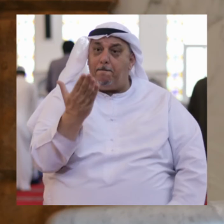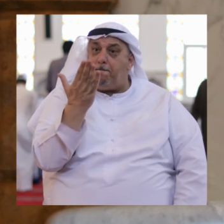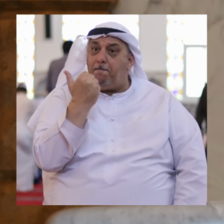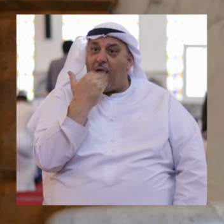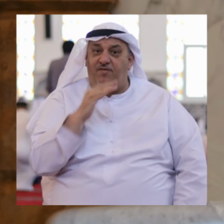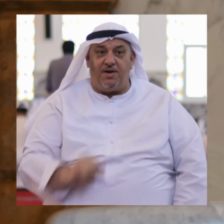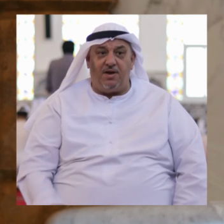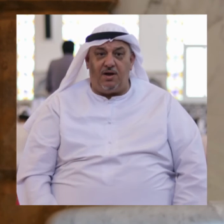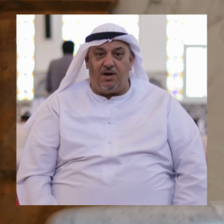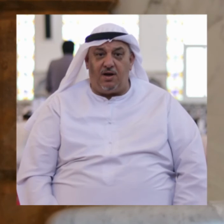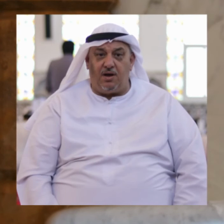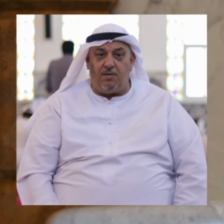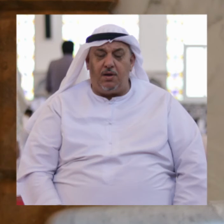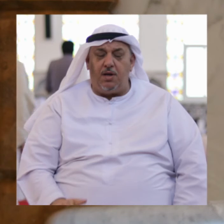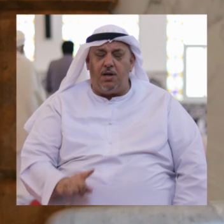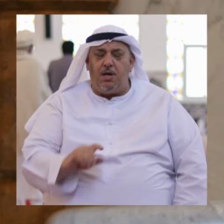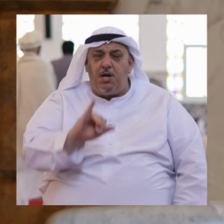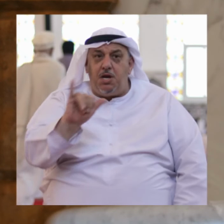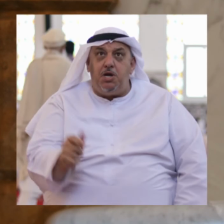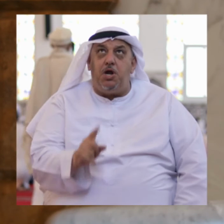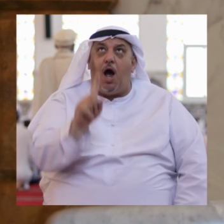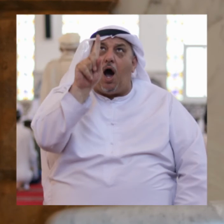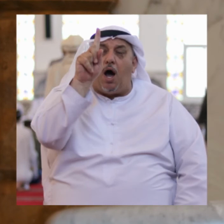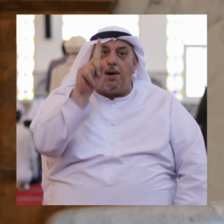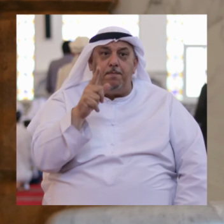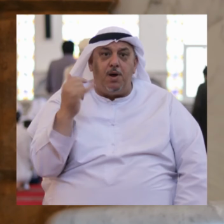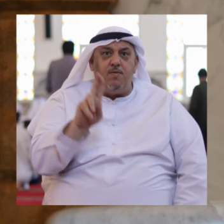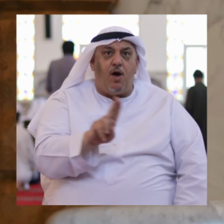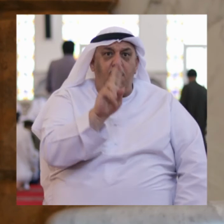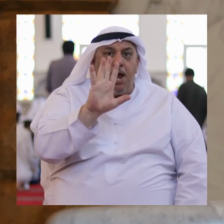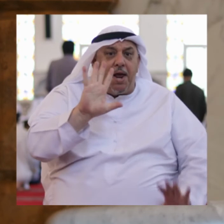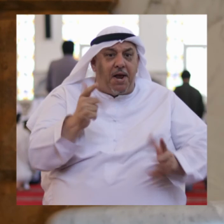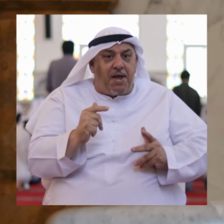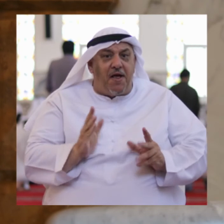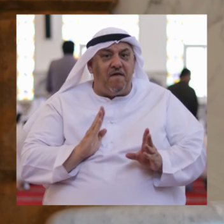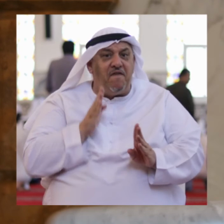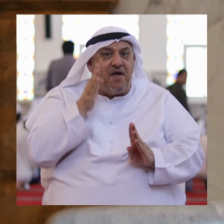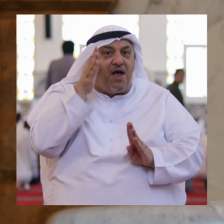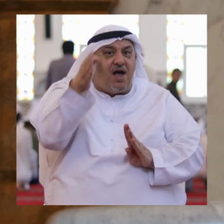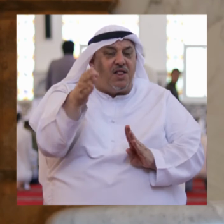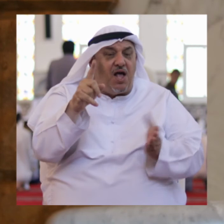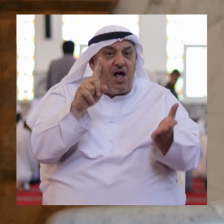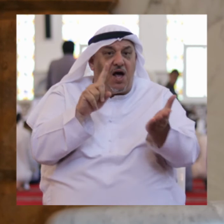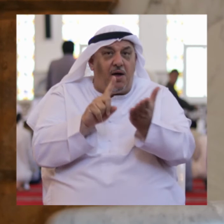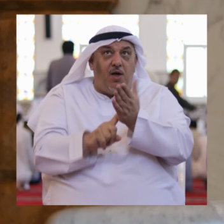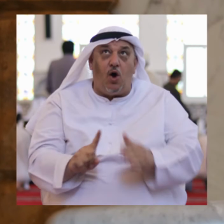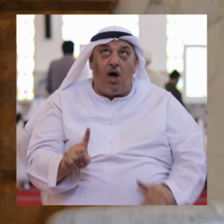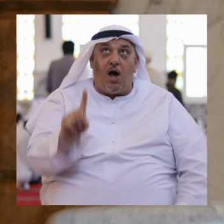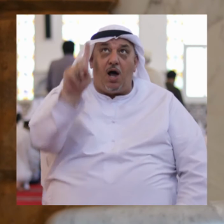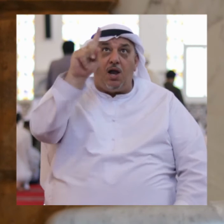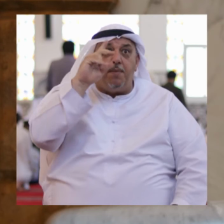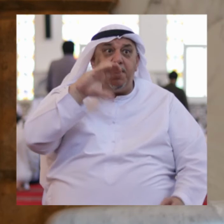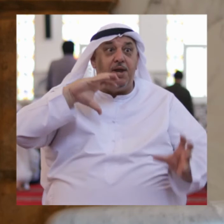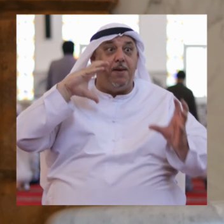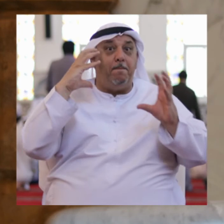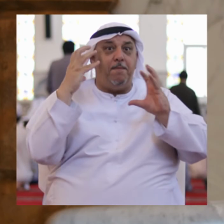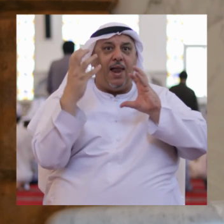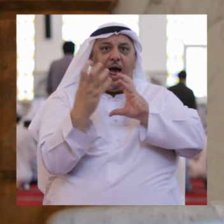قال يا رب وكيف اعودك وانت رب العالمين